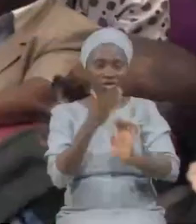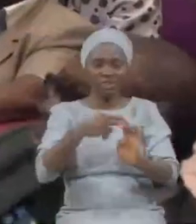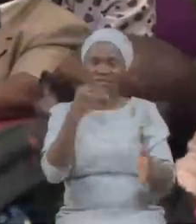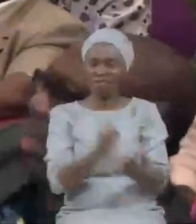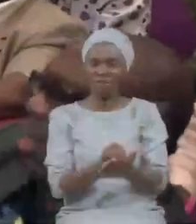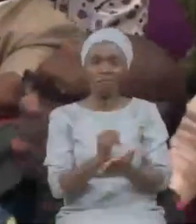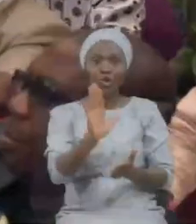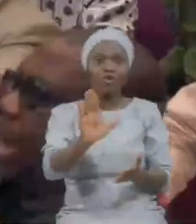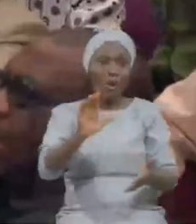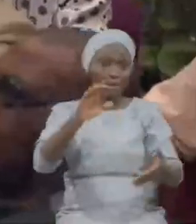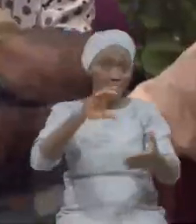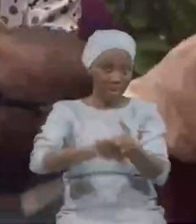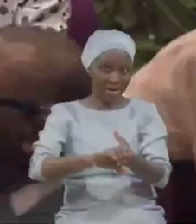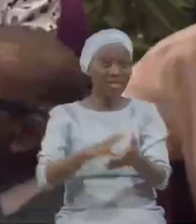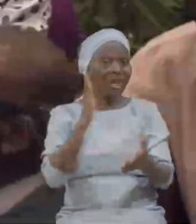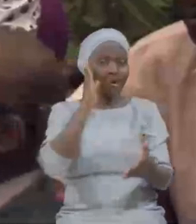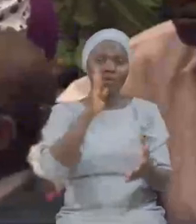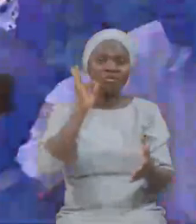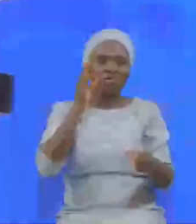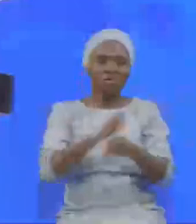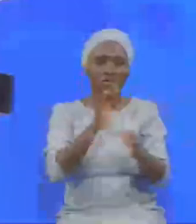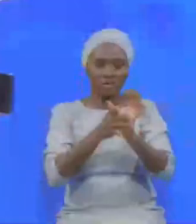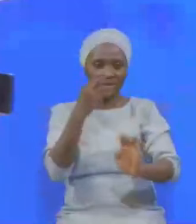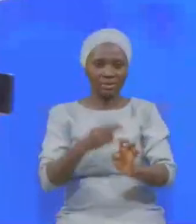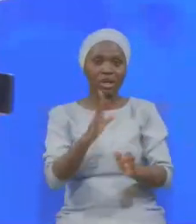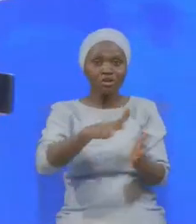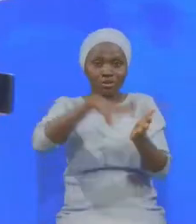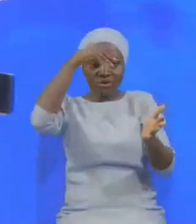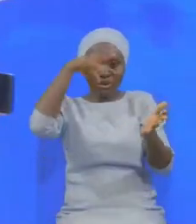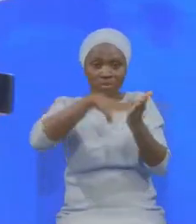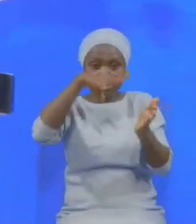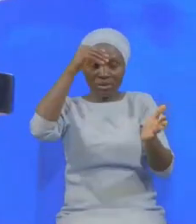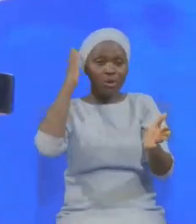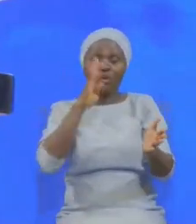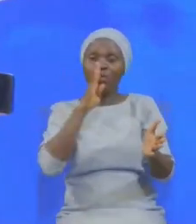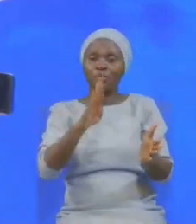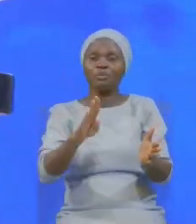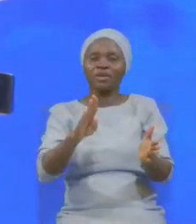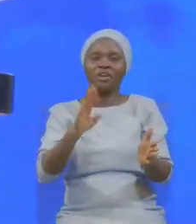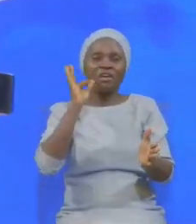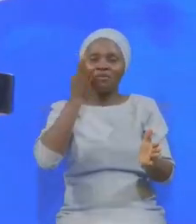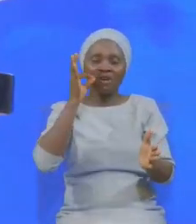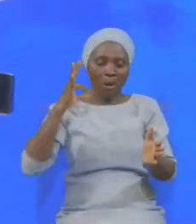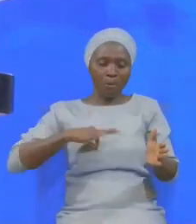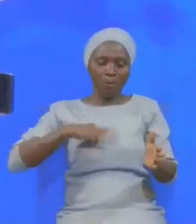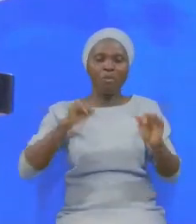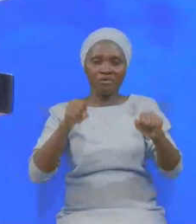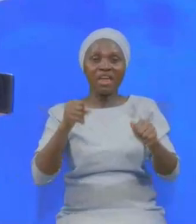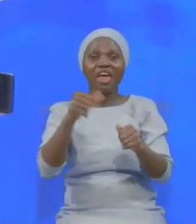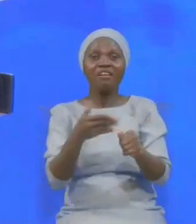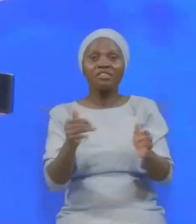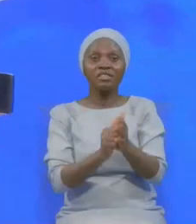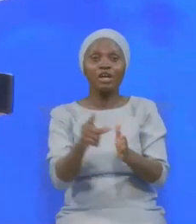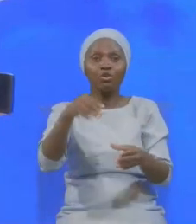Votre mariage sera fécond. Vos études seront profitables. Toutes les choses auxquelles